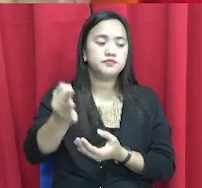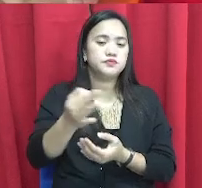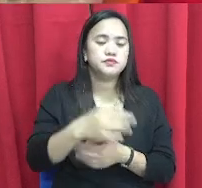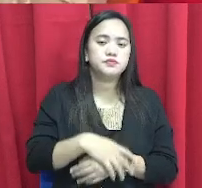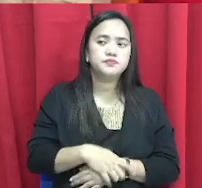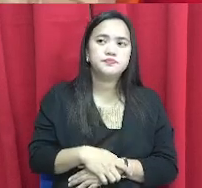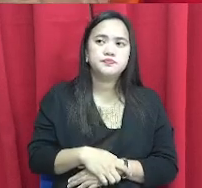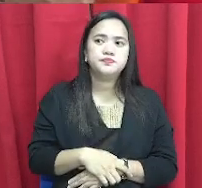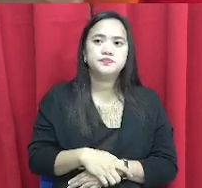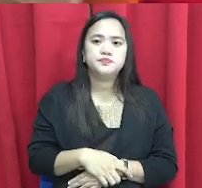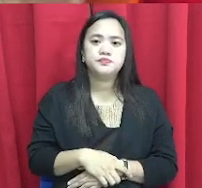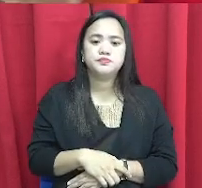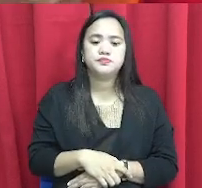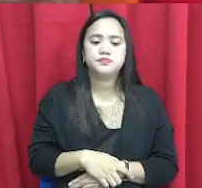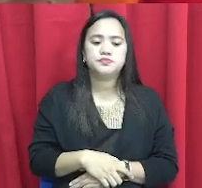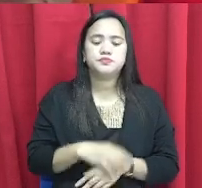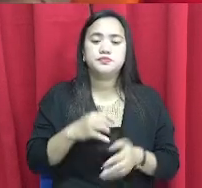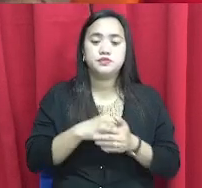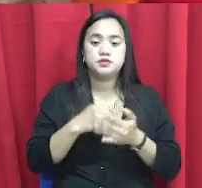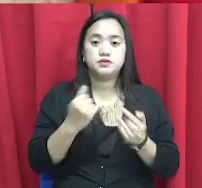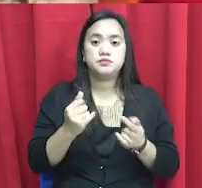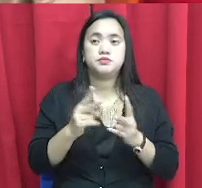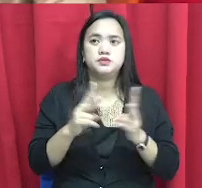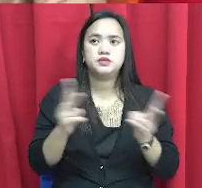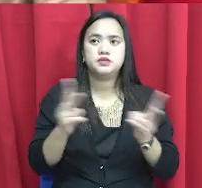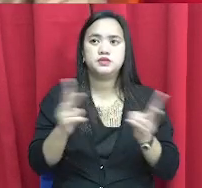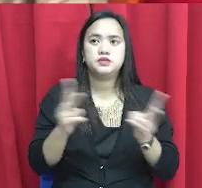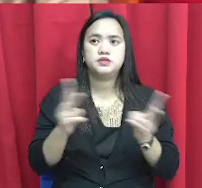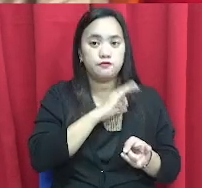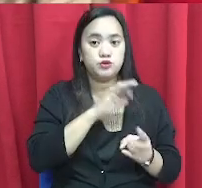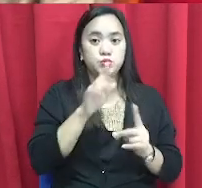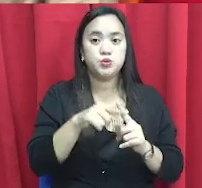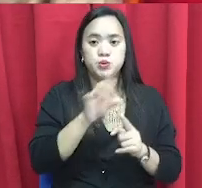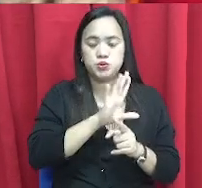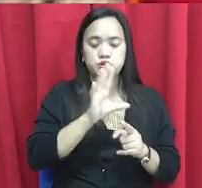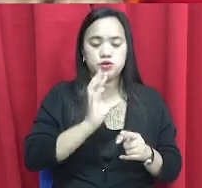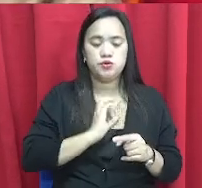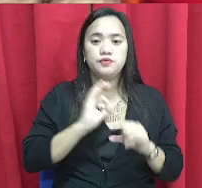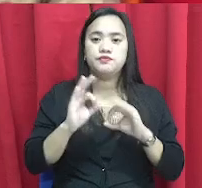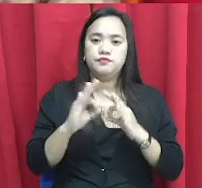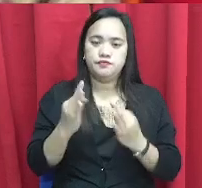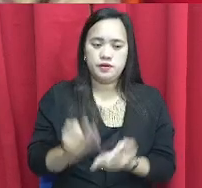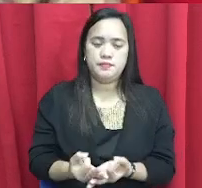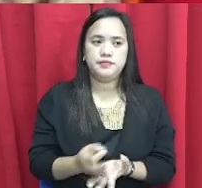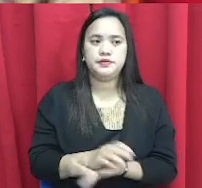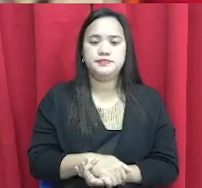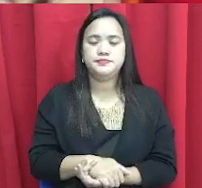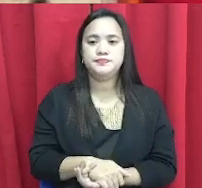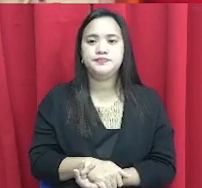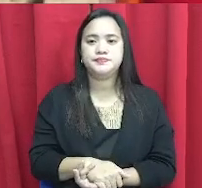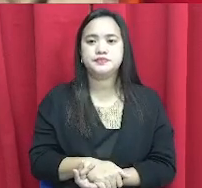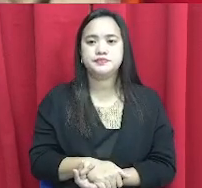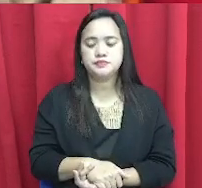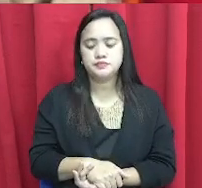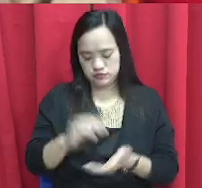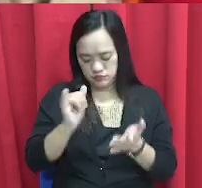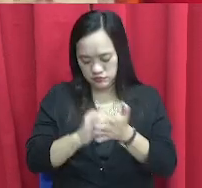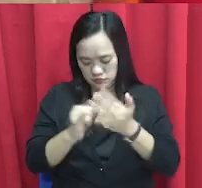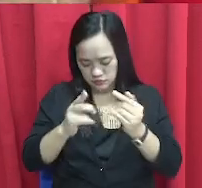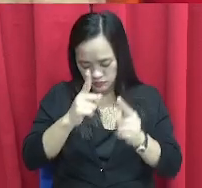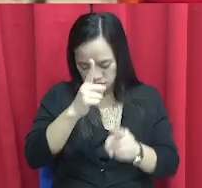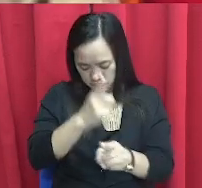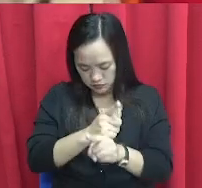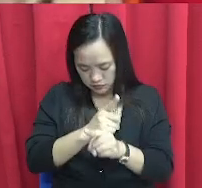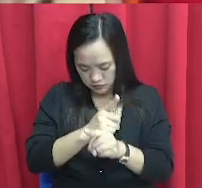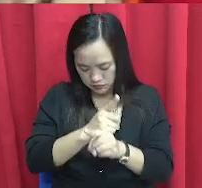at nalagpasan mo ay magiging kapakinabangan ng pamilya Moen Yan po ung pinaka ano po na talaga niyan totoong bagay po na yan Kaya